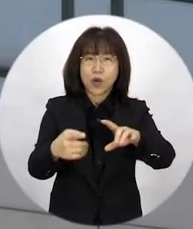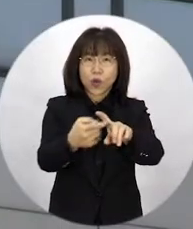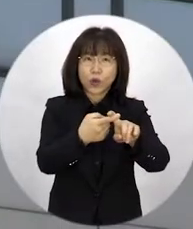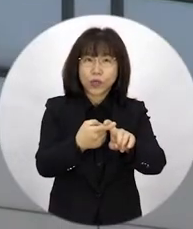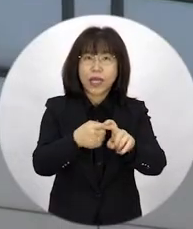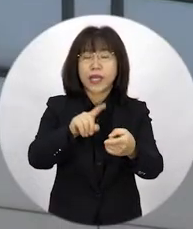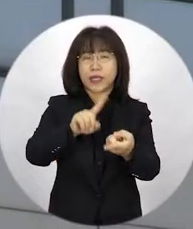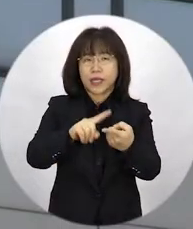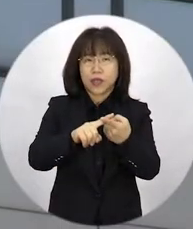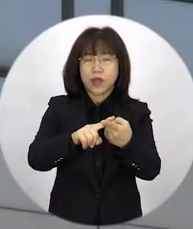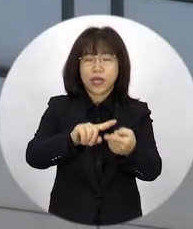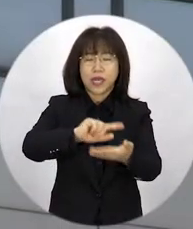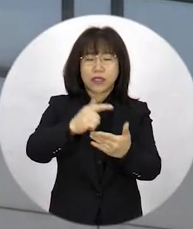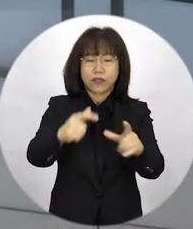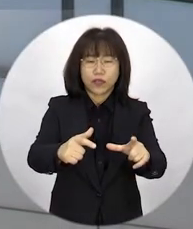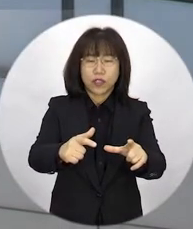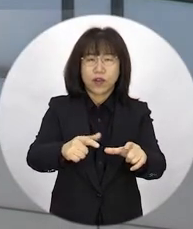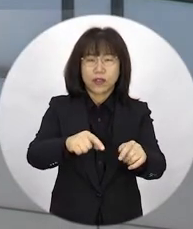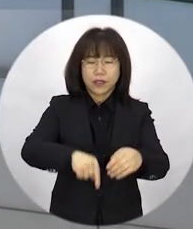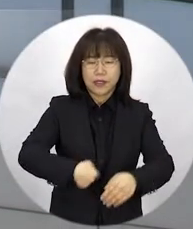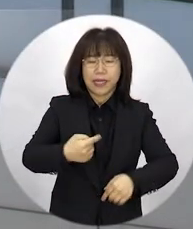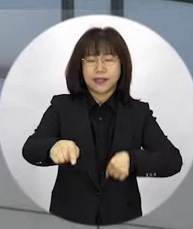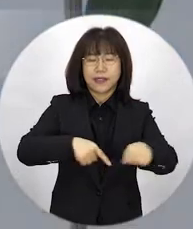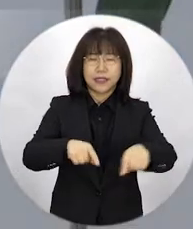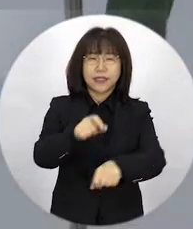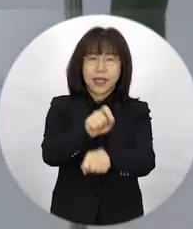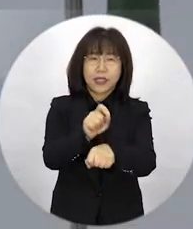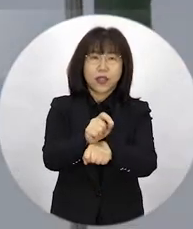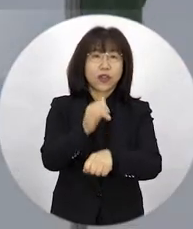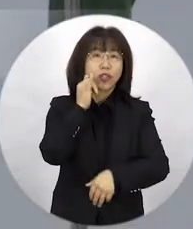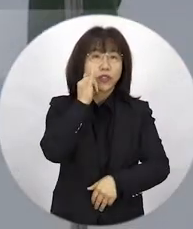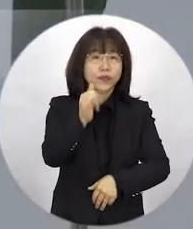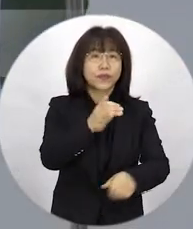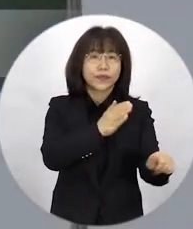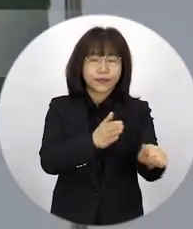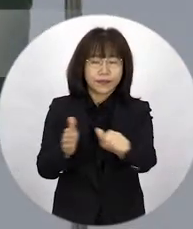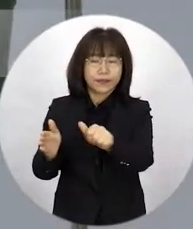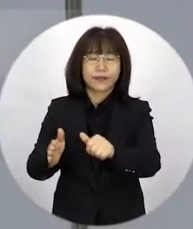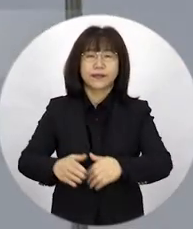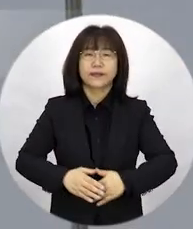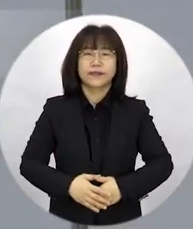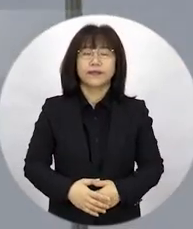사업에 대한 자세한 사항은 강서구청 자치행정과로 문의하면 됩니다.